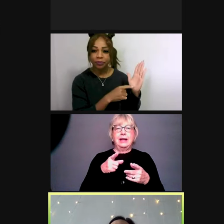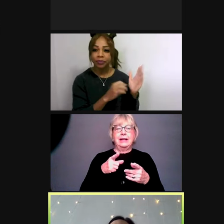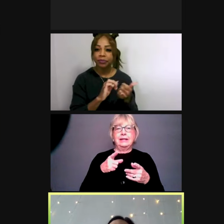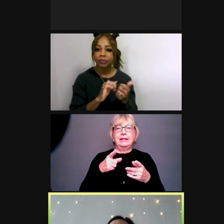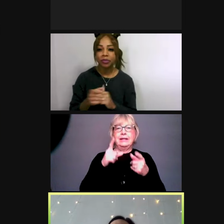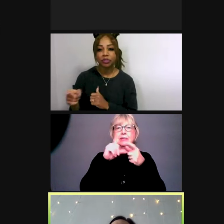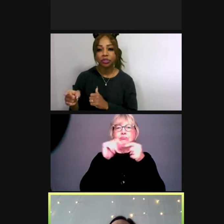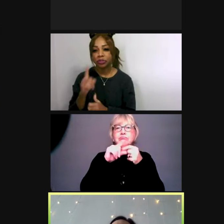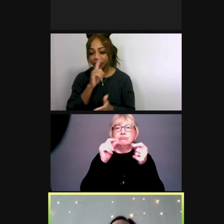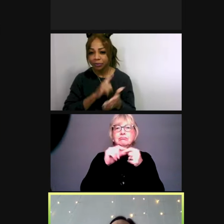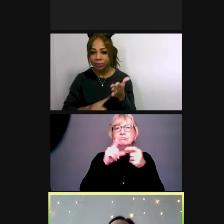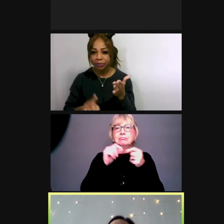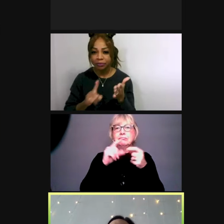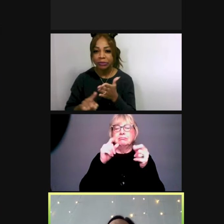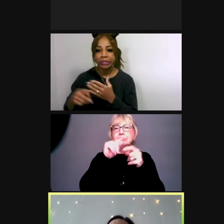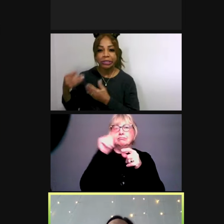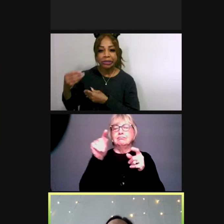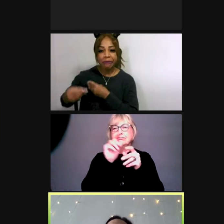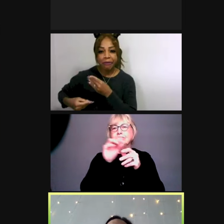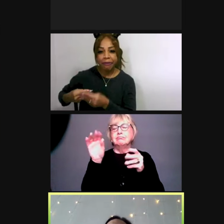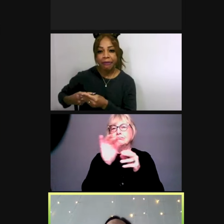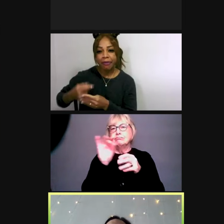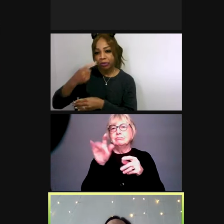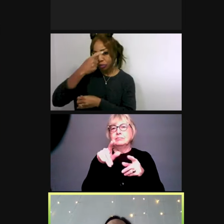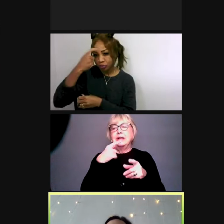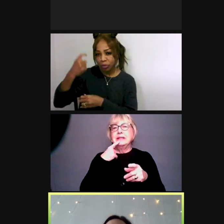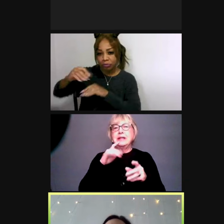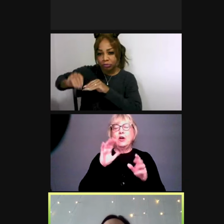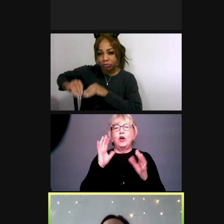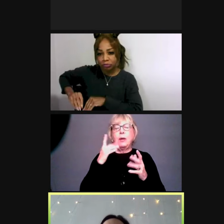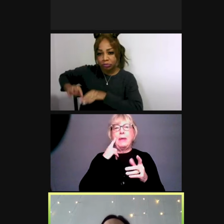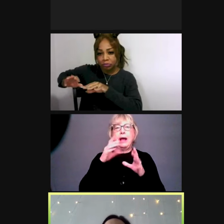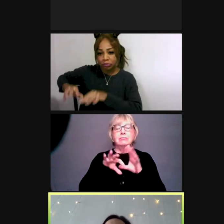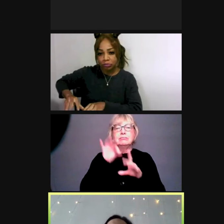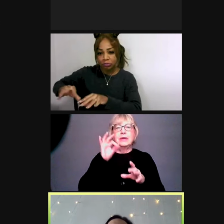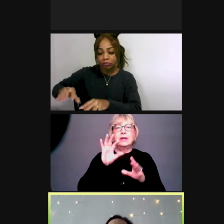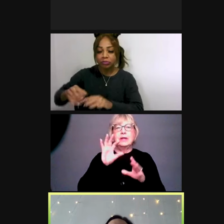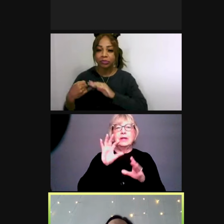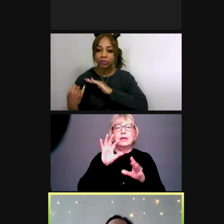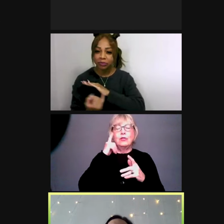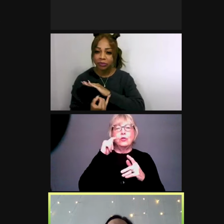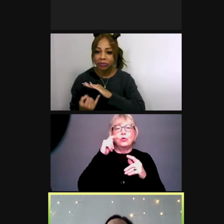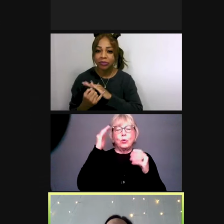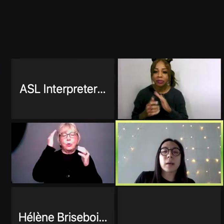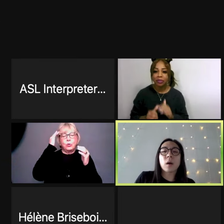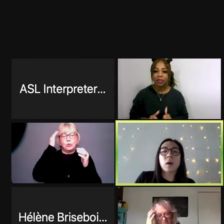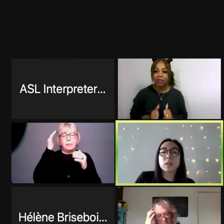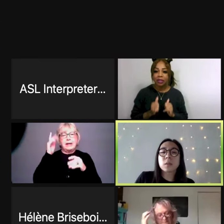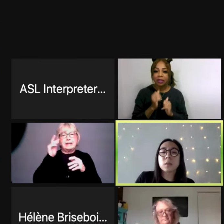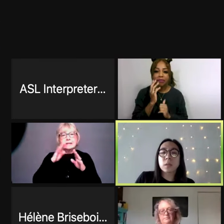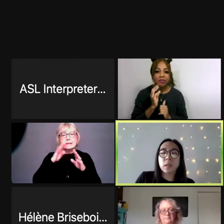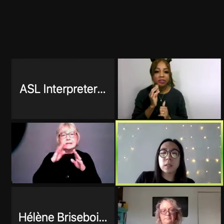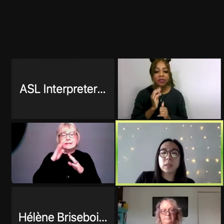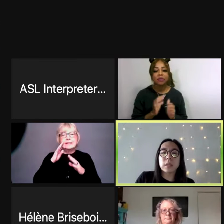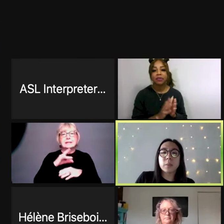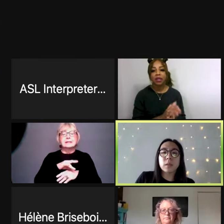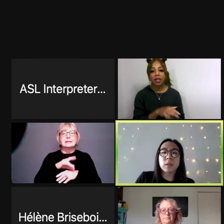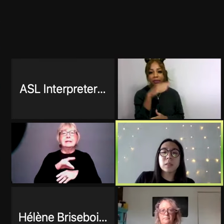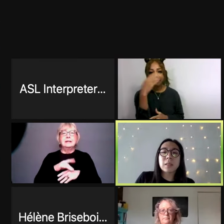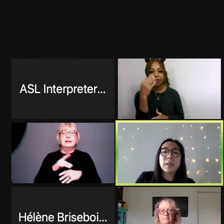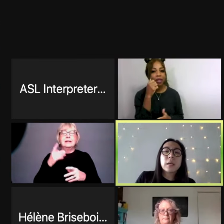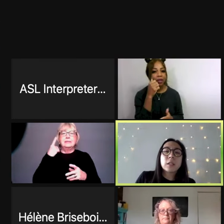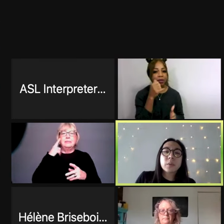Hidden de l'exposition, elle parle de comment elle explore les traumatismes intergénérationnels, l'isolement et les